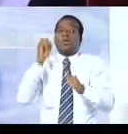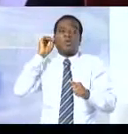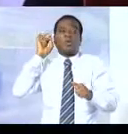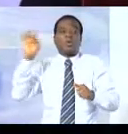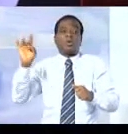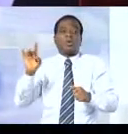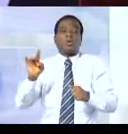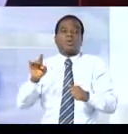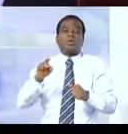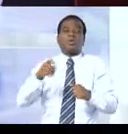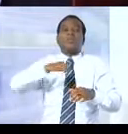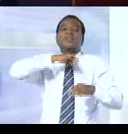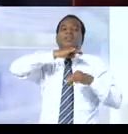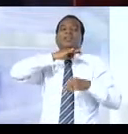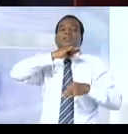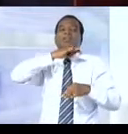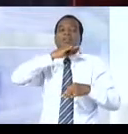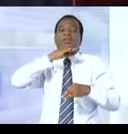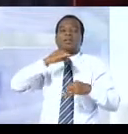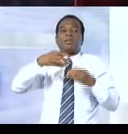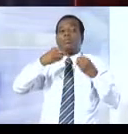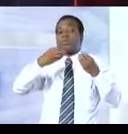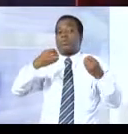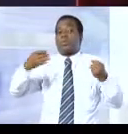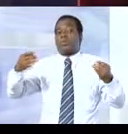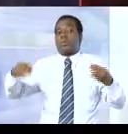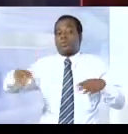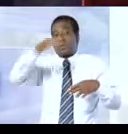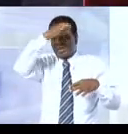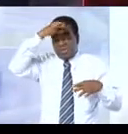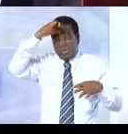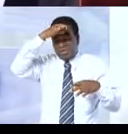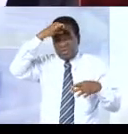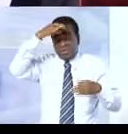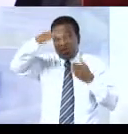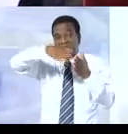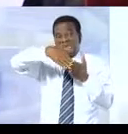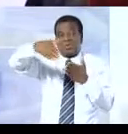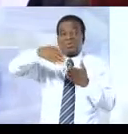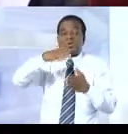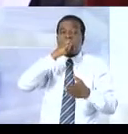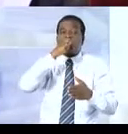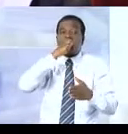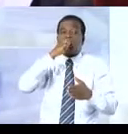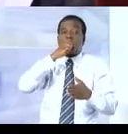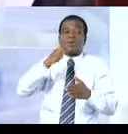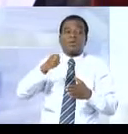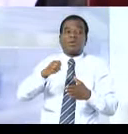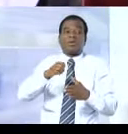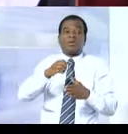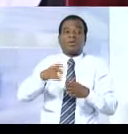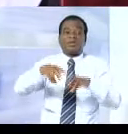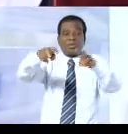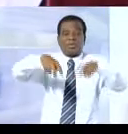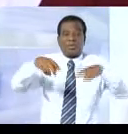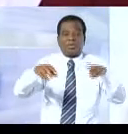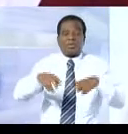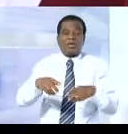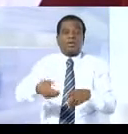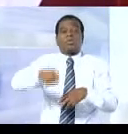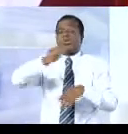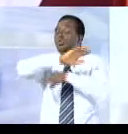manganèse, le fer, les phosphates, le charbon, le ciment, l'eau, les ressources agro-pastorales et halieutiques,